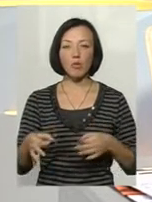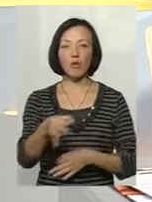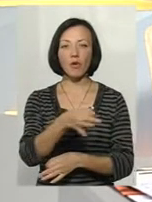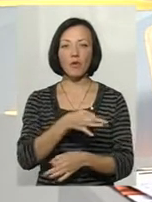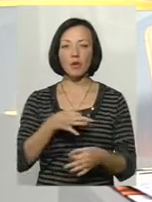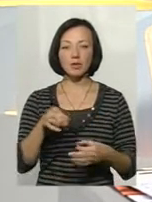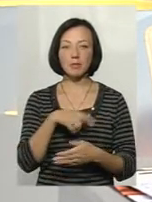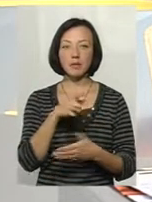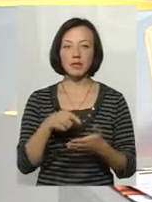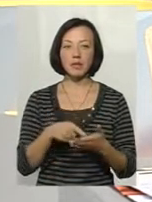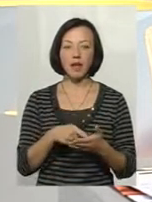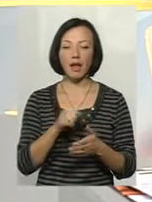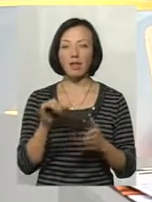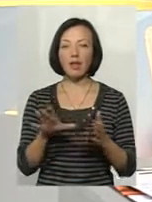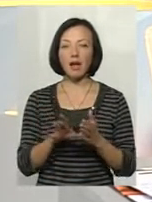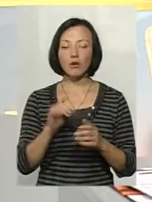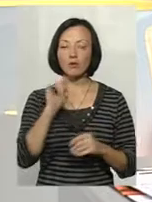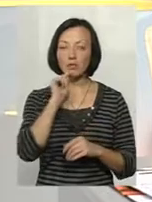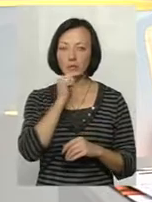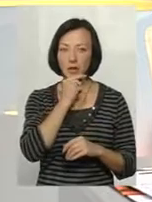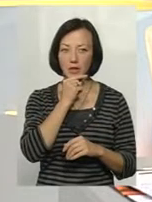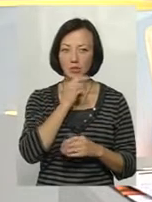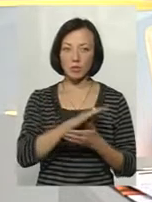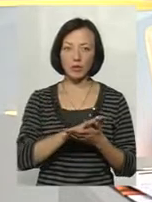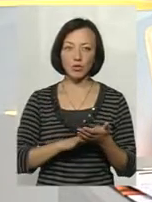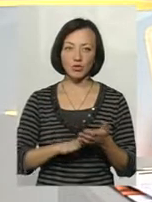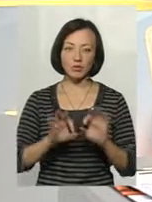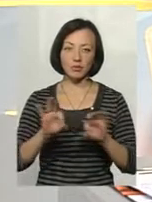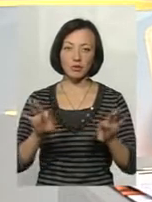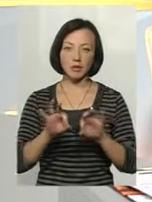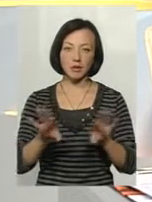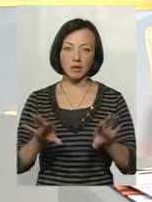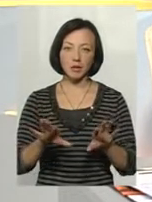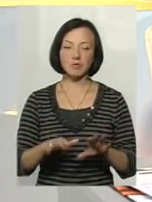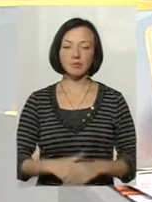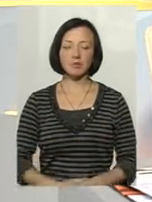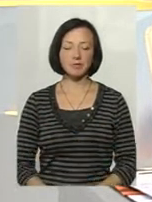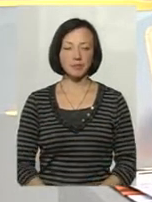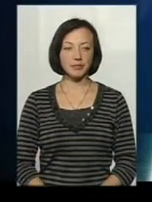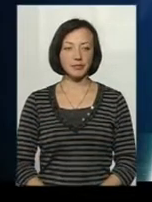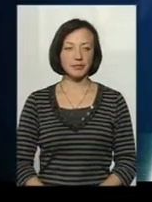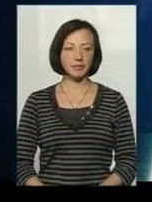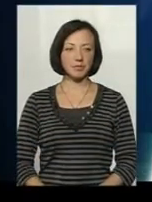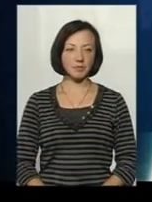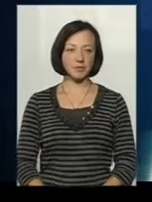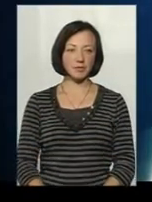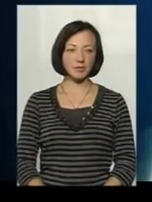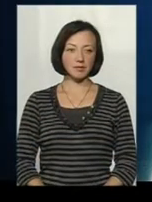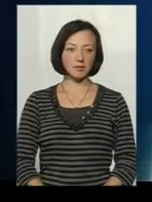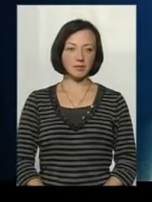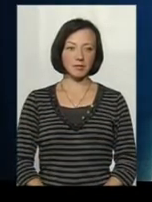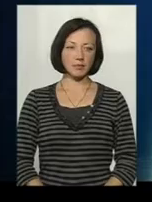обговорюється, питання енергозбереження. В продовження теми наступний сюжет і далі продовжимо.